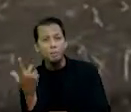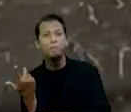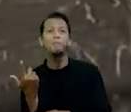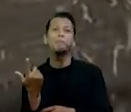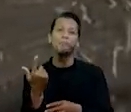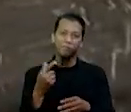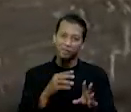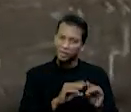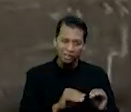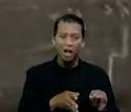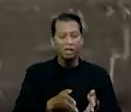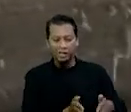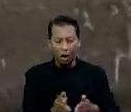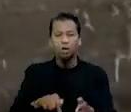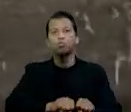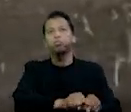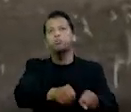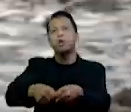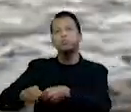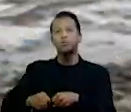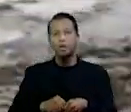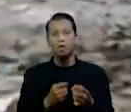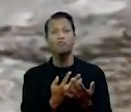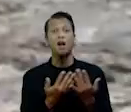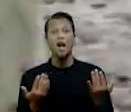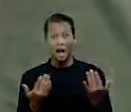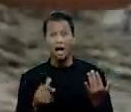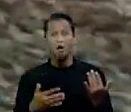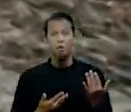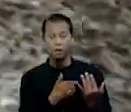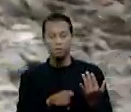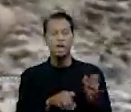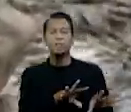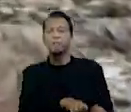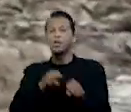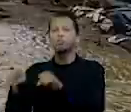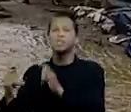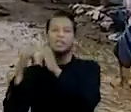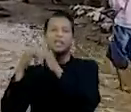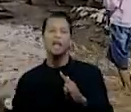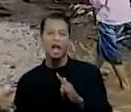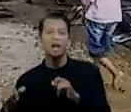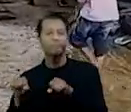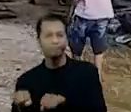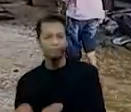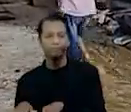warga korban banjir untuk sementara menempati tenda-tenda pengungsian hai hai